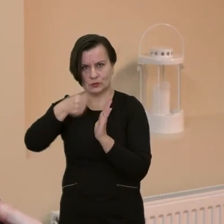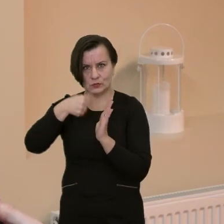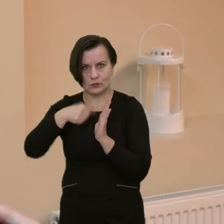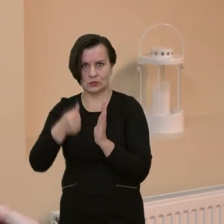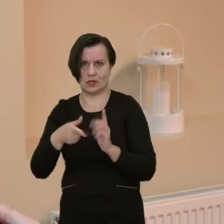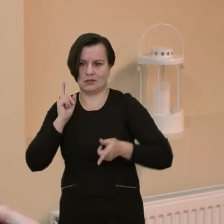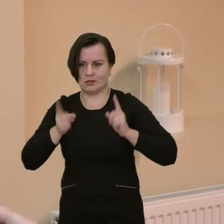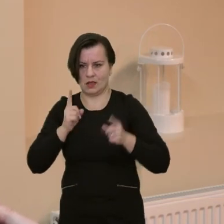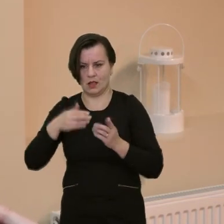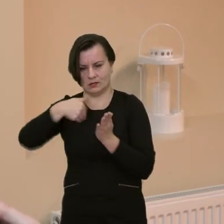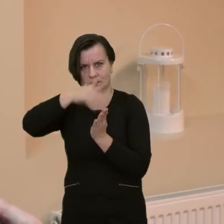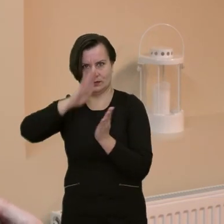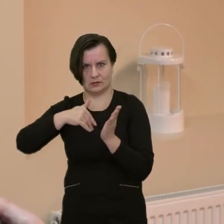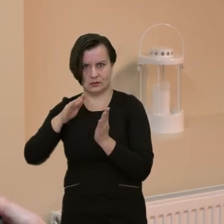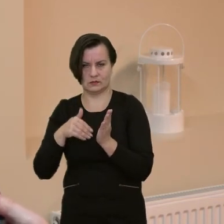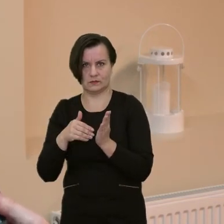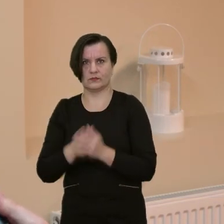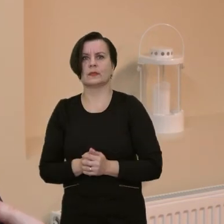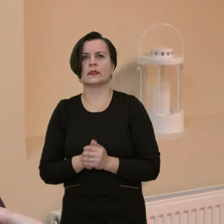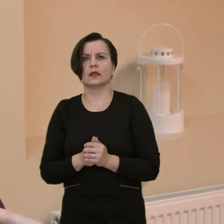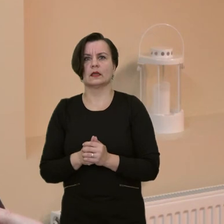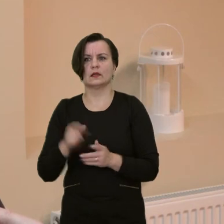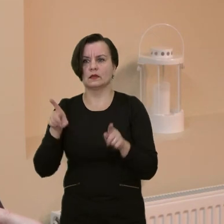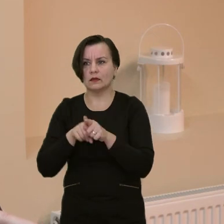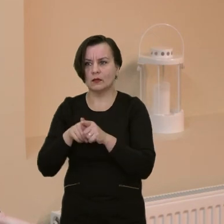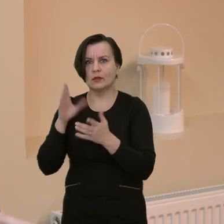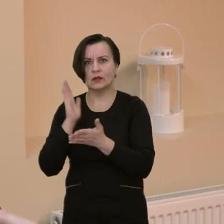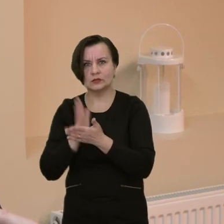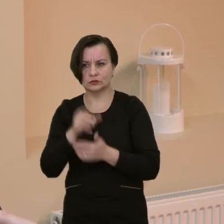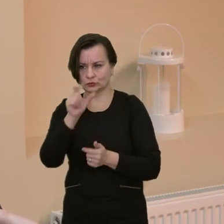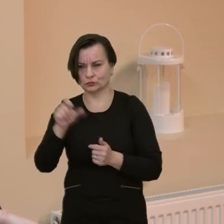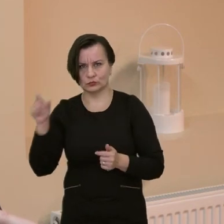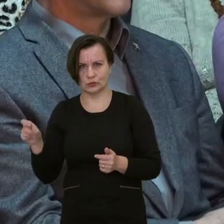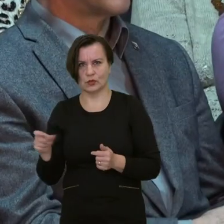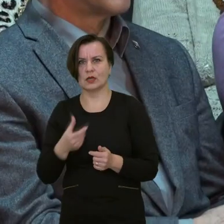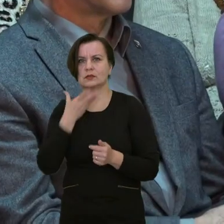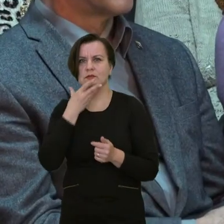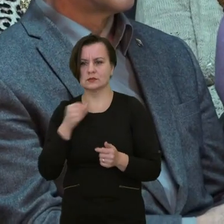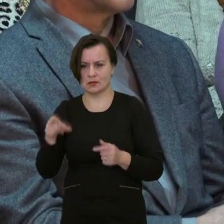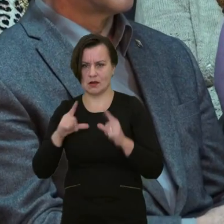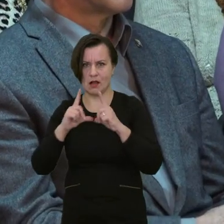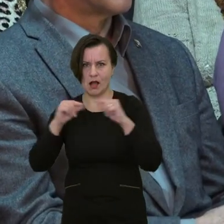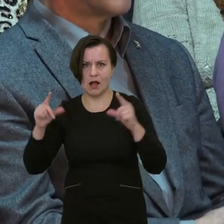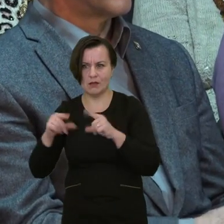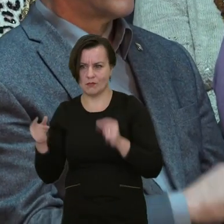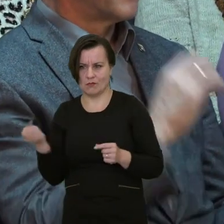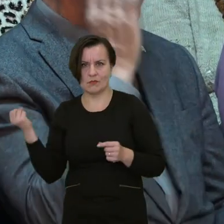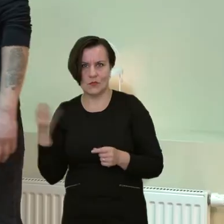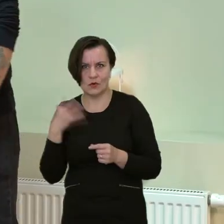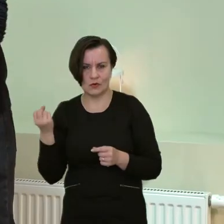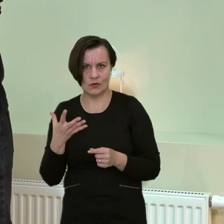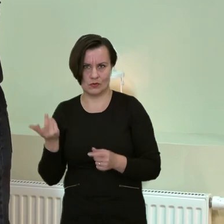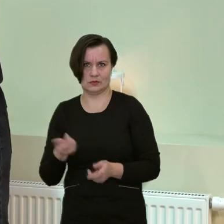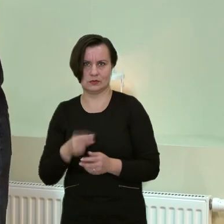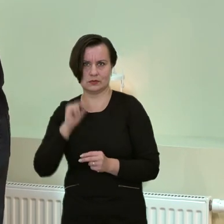tokių potencialių žmonių, kurie tikrai labai gražiai tuose matuose nardo, galima sakyti, dirba,